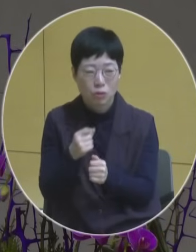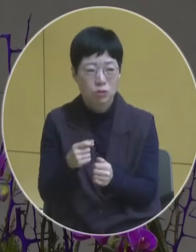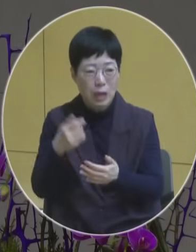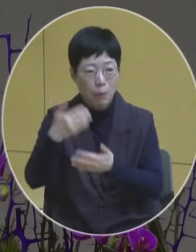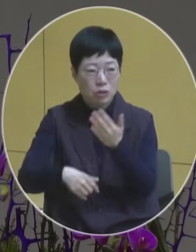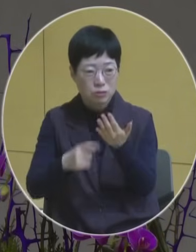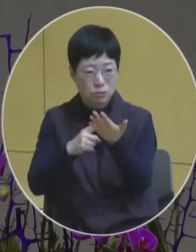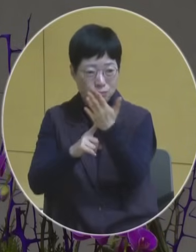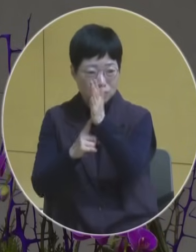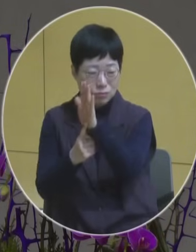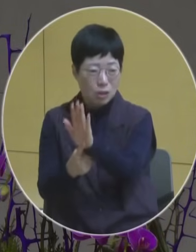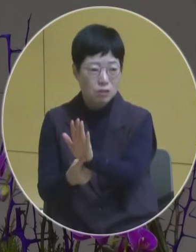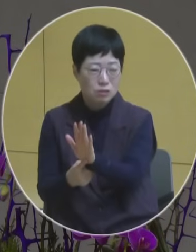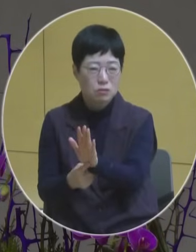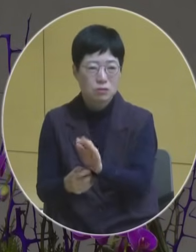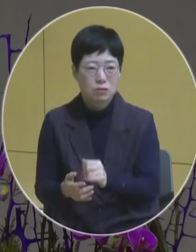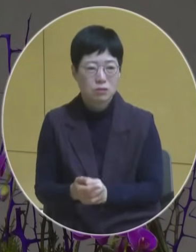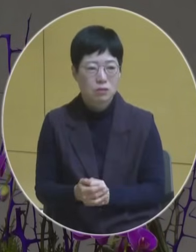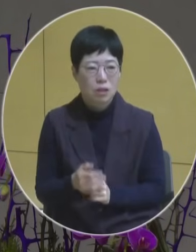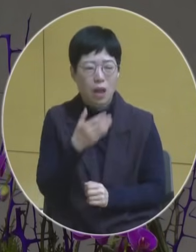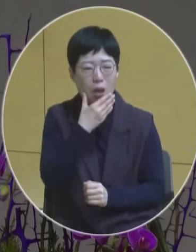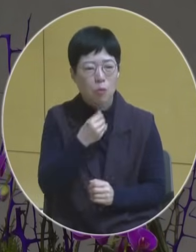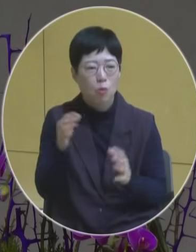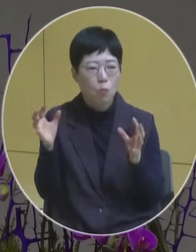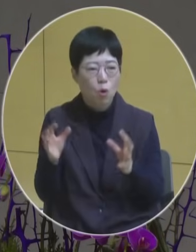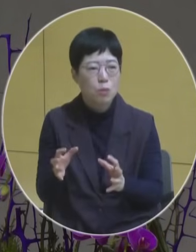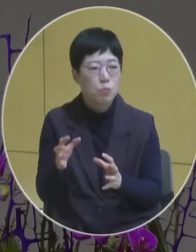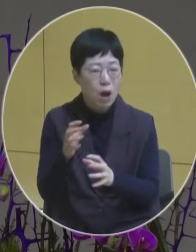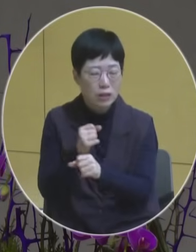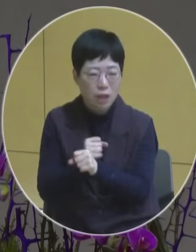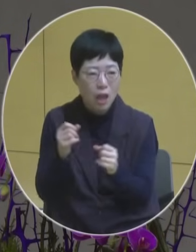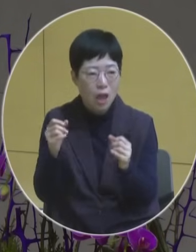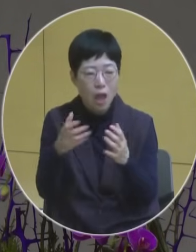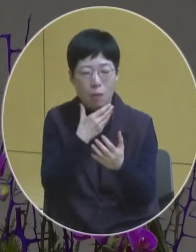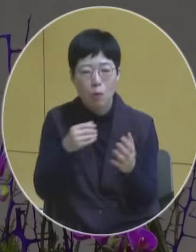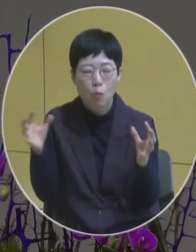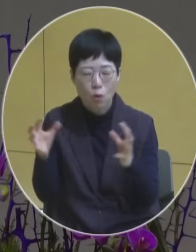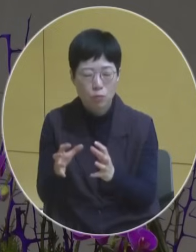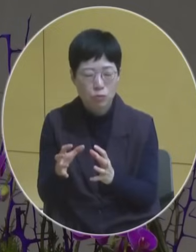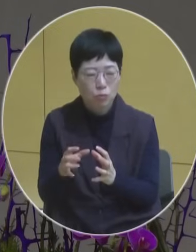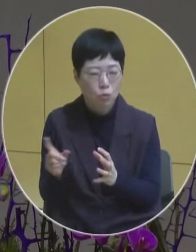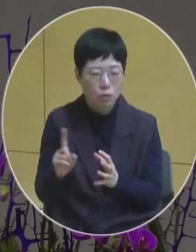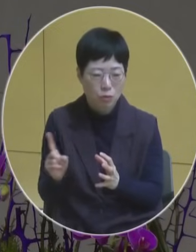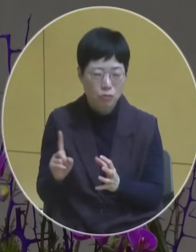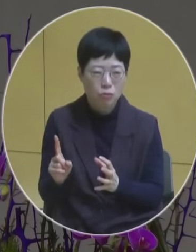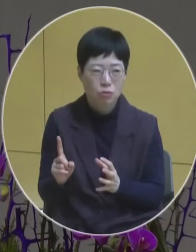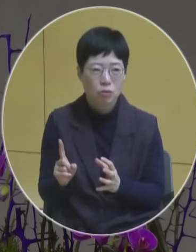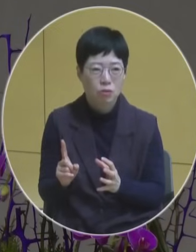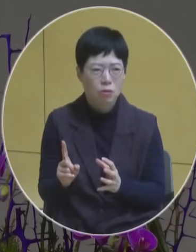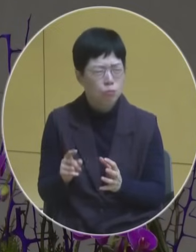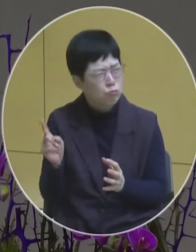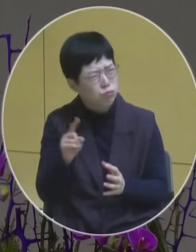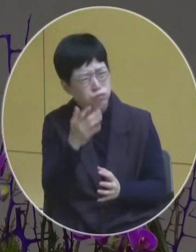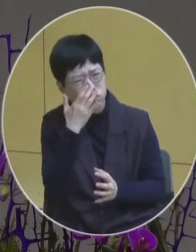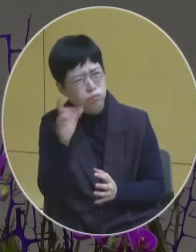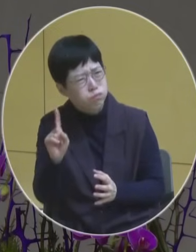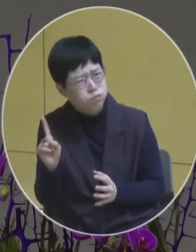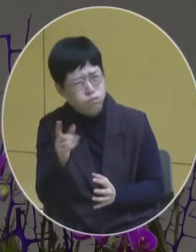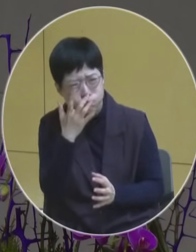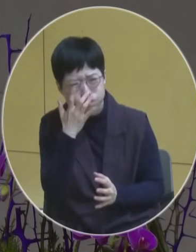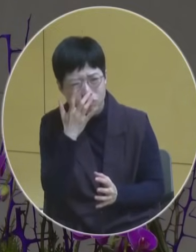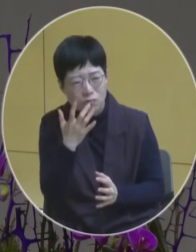나머지 광고들도 있는데 특별히 행복 모임을 하게 됐는데 행복 모임은 여러분이 아직 잘 이제 교회에 이해가 안 되시는 분들이